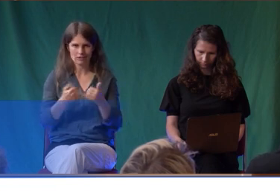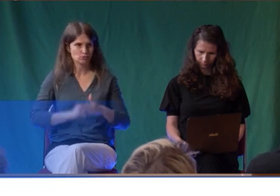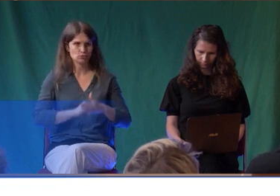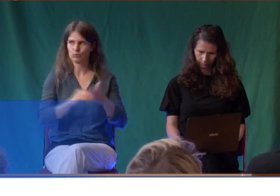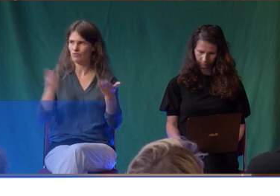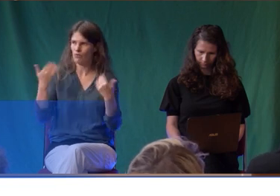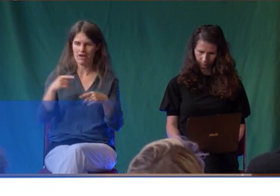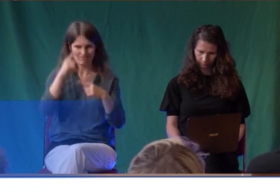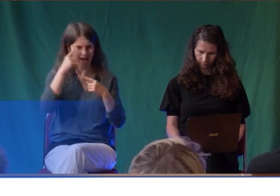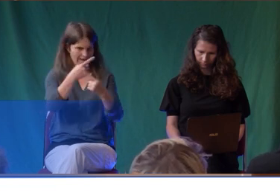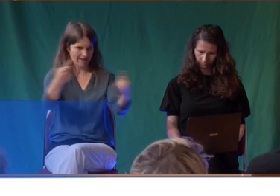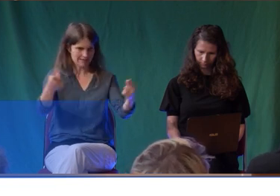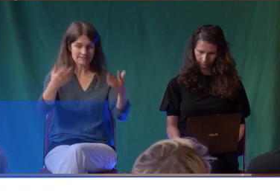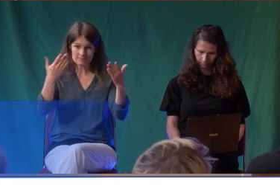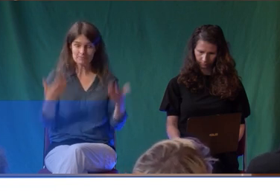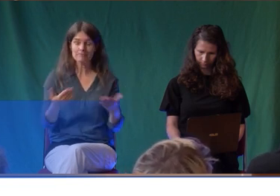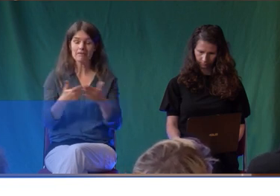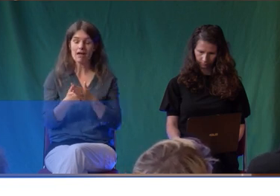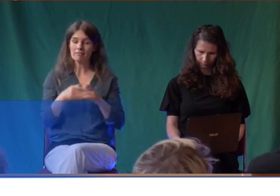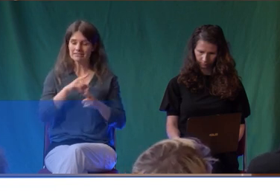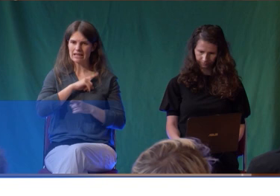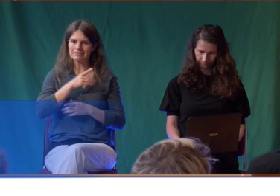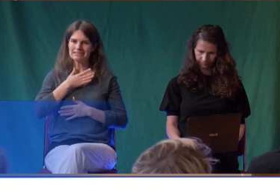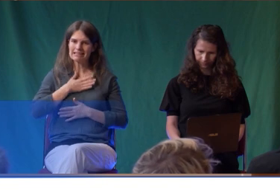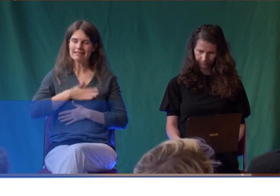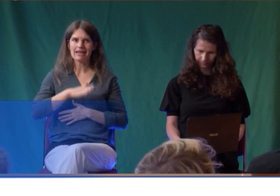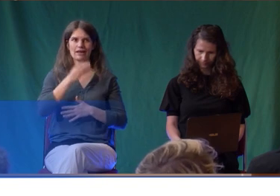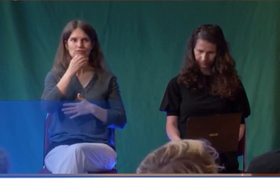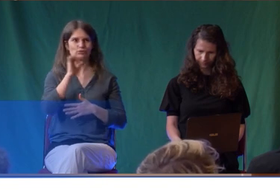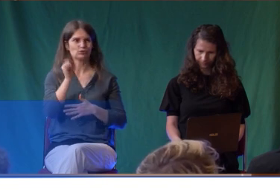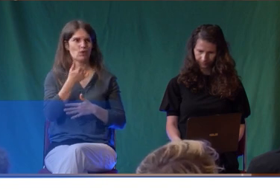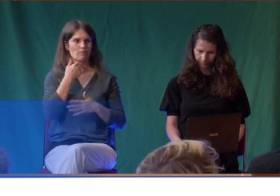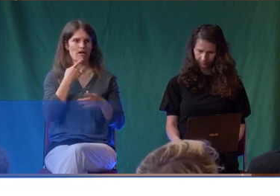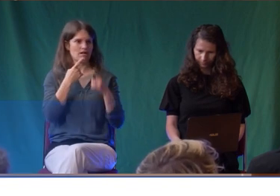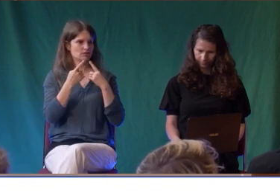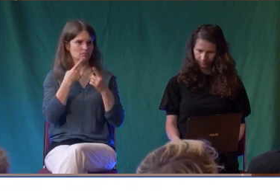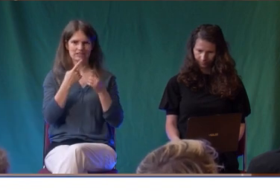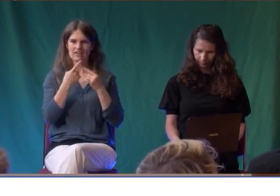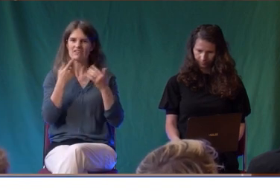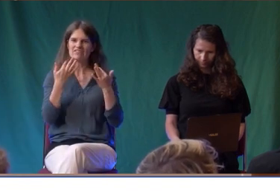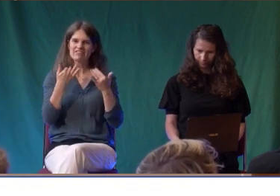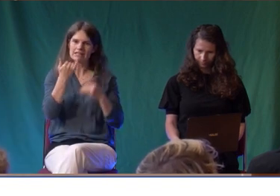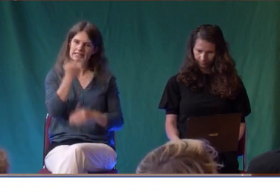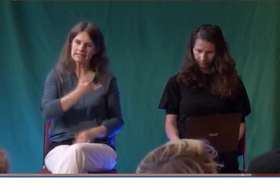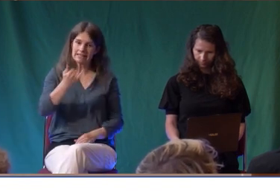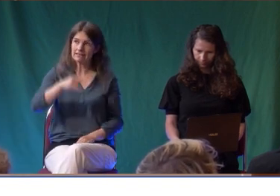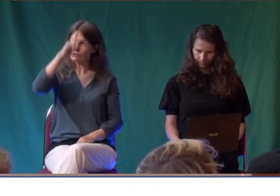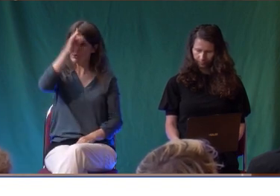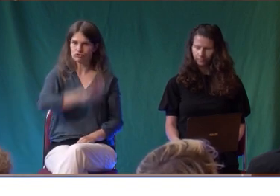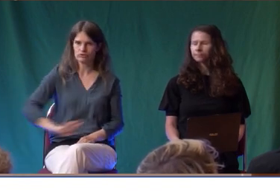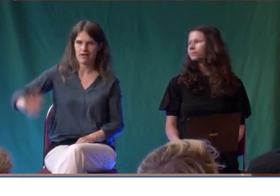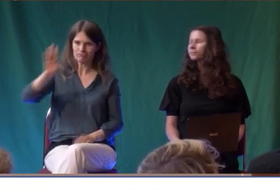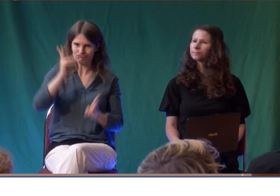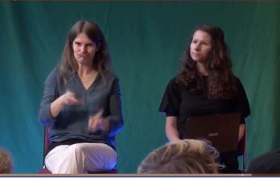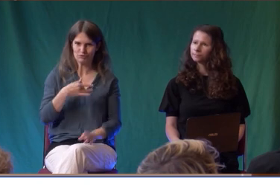noch mal ein Ausflug machen über wie viele Kinder reden wir eigentlich in Deutschland weil wir hatten tatsächlich